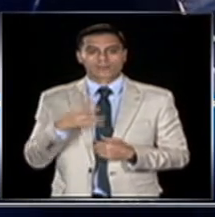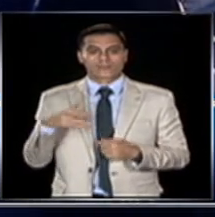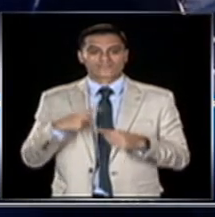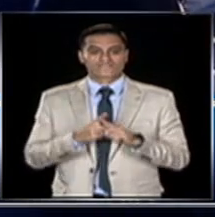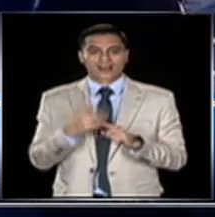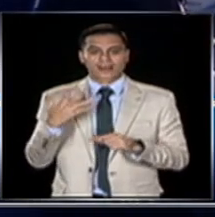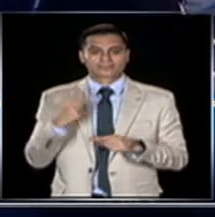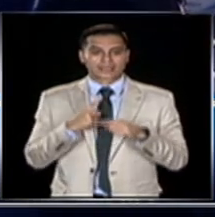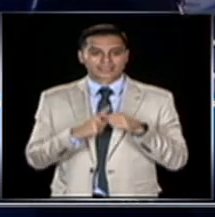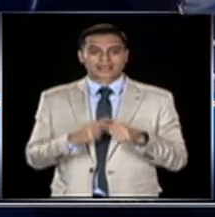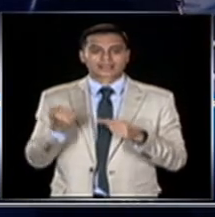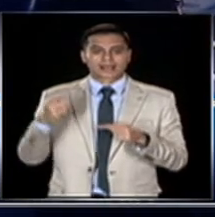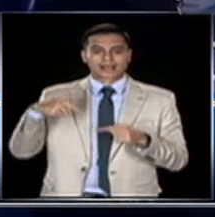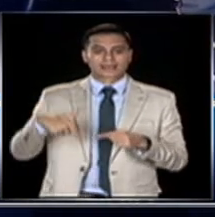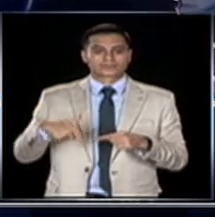44 في 5